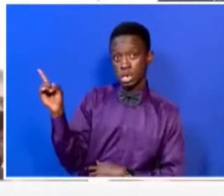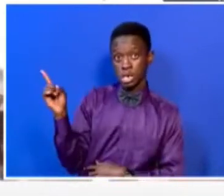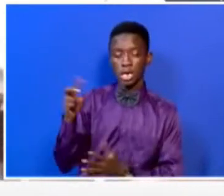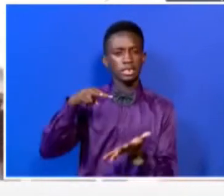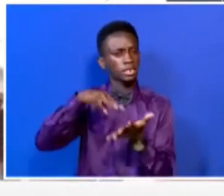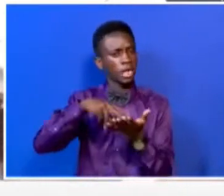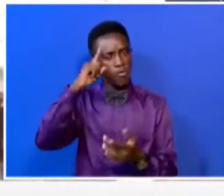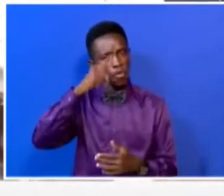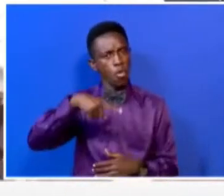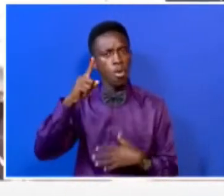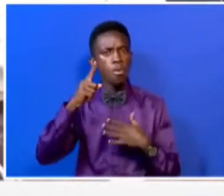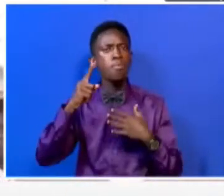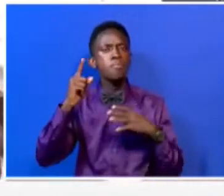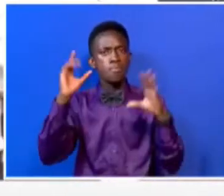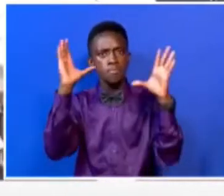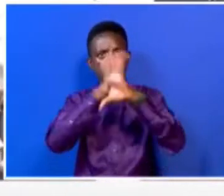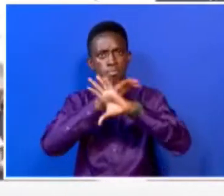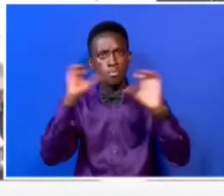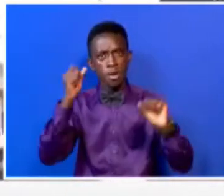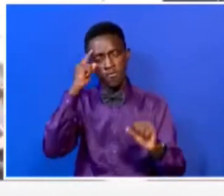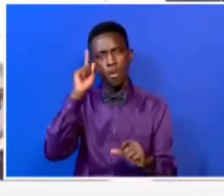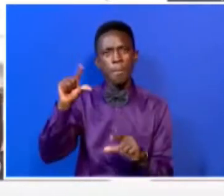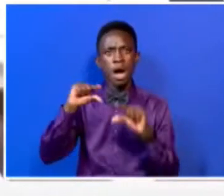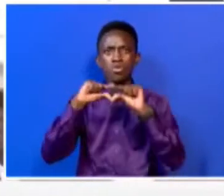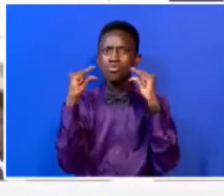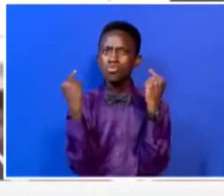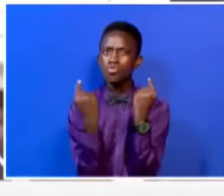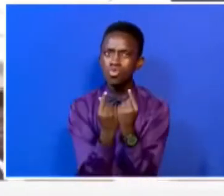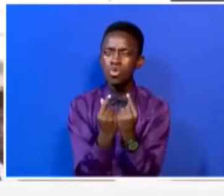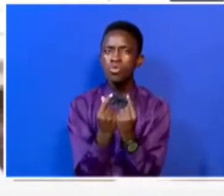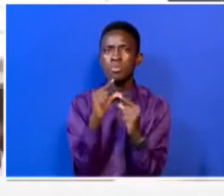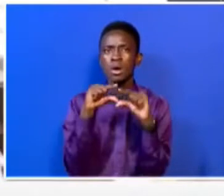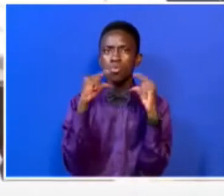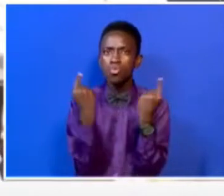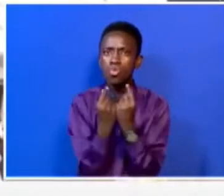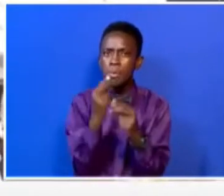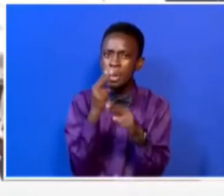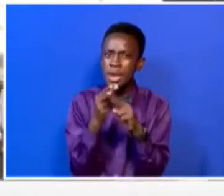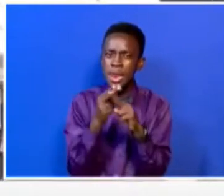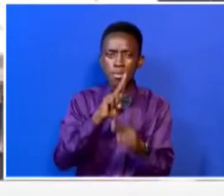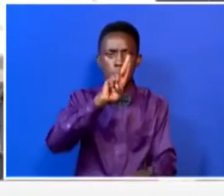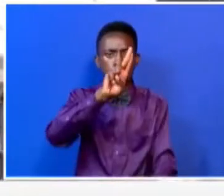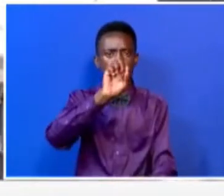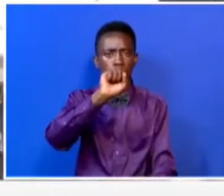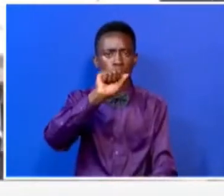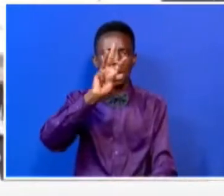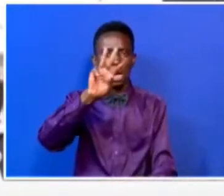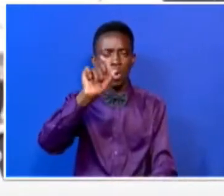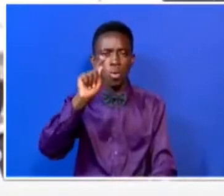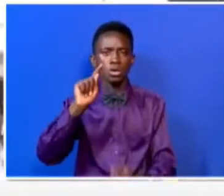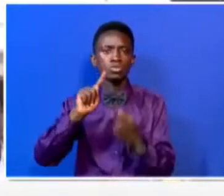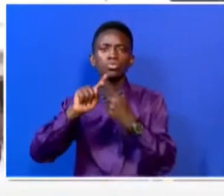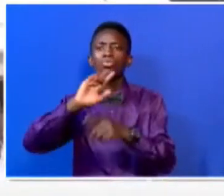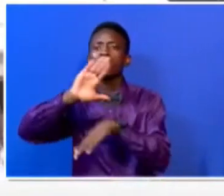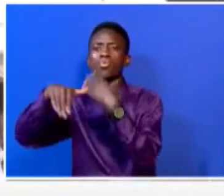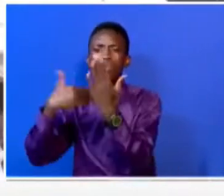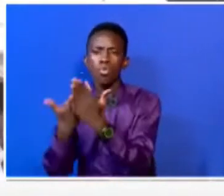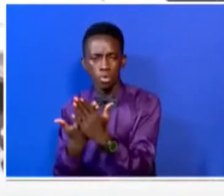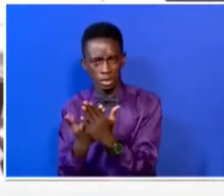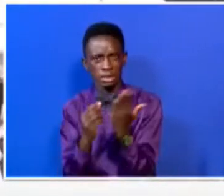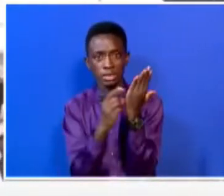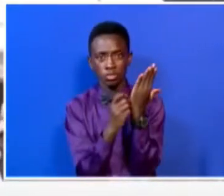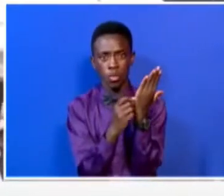chama changu ambacho mimi mwenyewe nimeunda cha Usawa kwa Wote. Kwa hivyo hiyo story ambayo